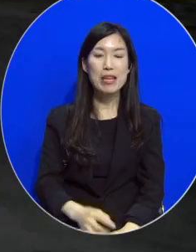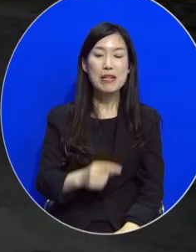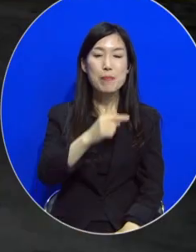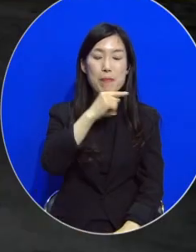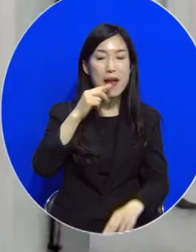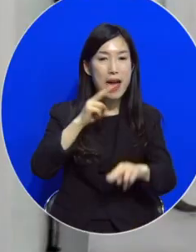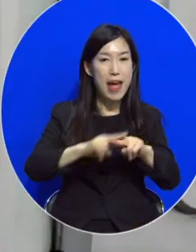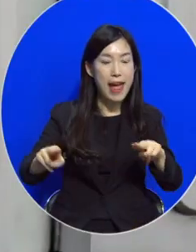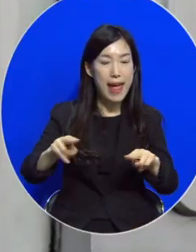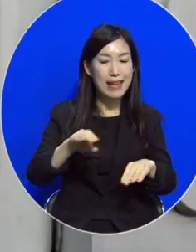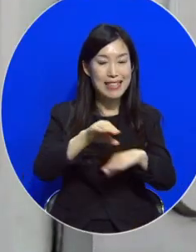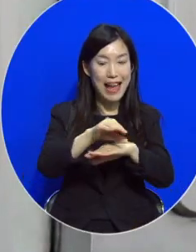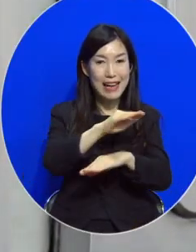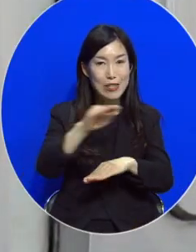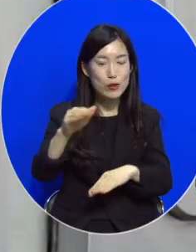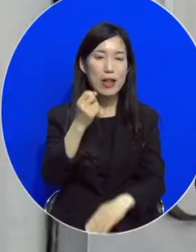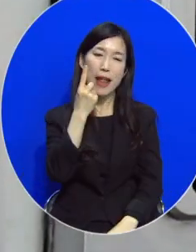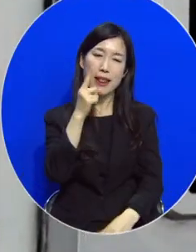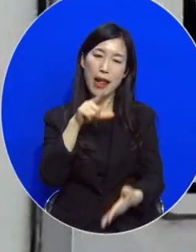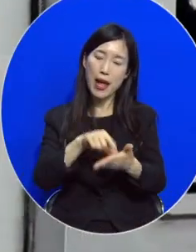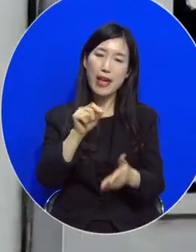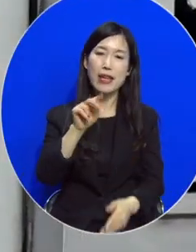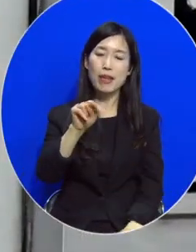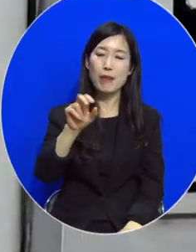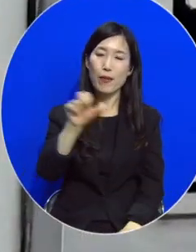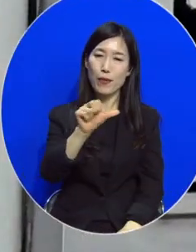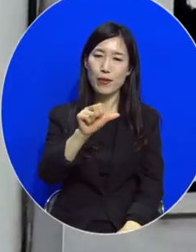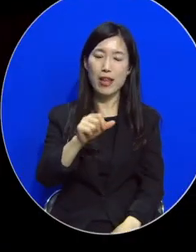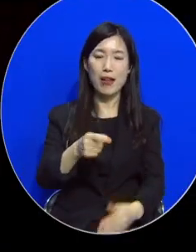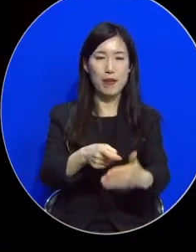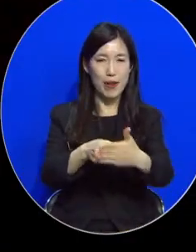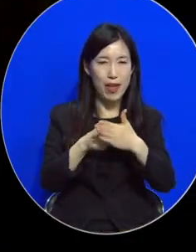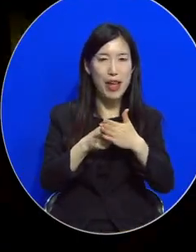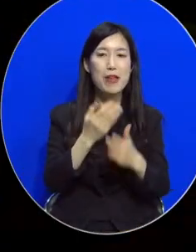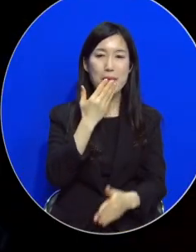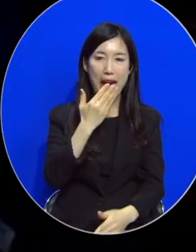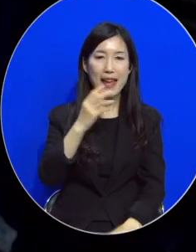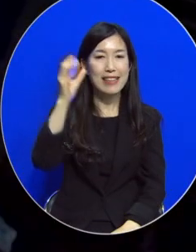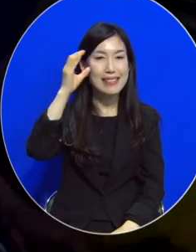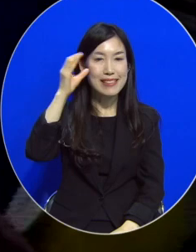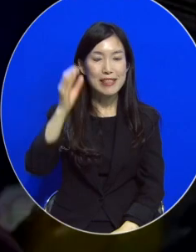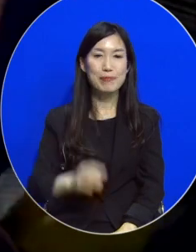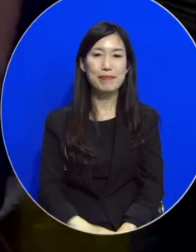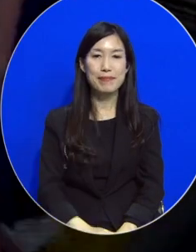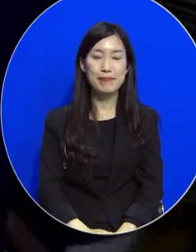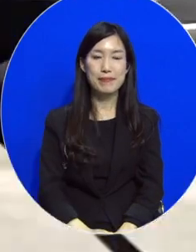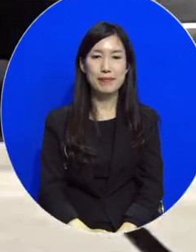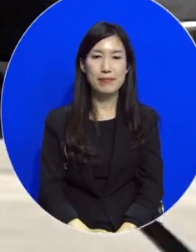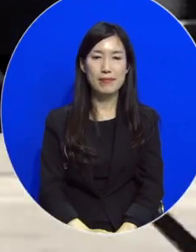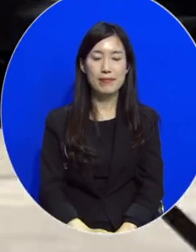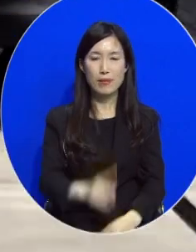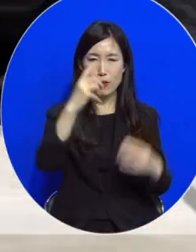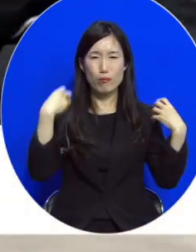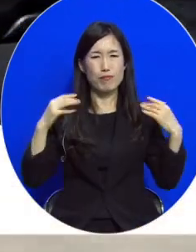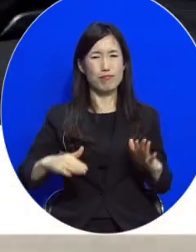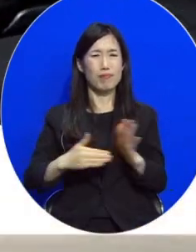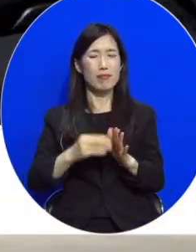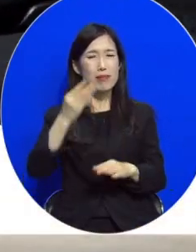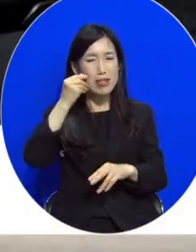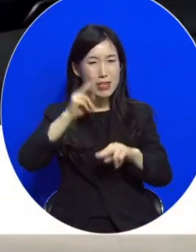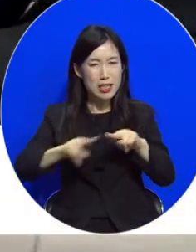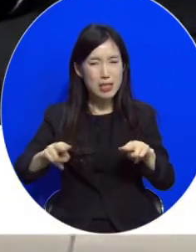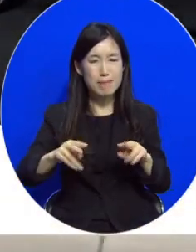휘발유를 넣는 승용차의 경우 한 달 기준 약 25,000원에 유류비 부담 완화가 가능할 것으로 추정했습니다 정부는 그동안 유류비 부담